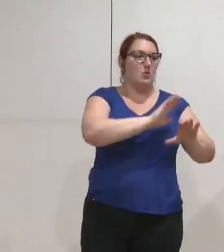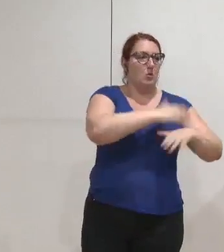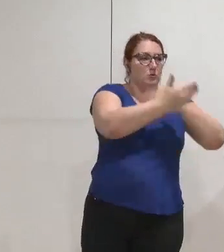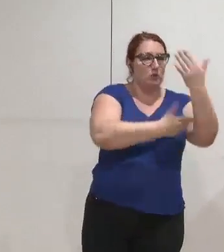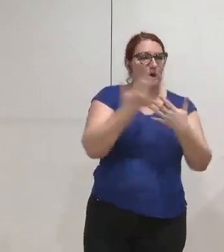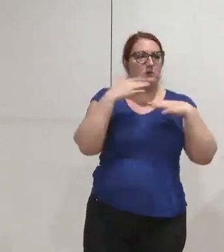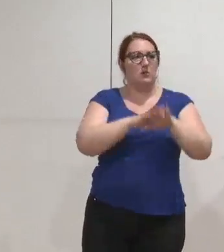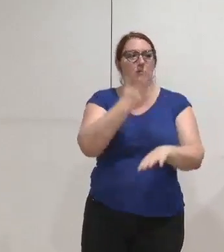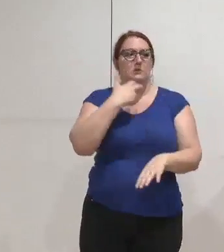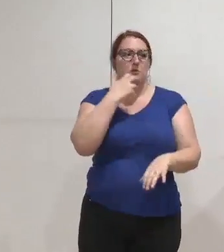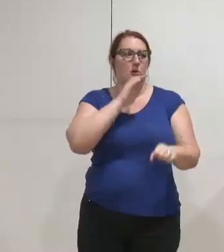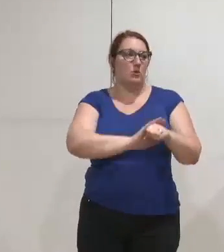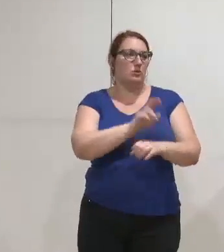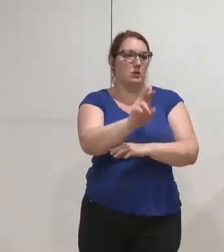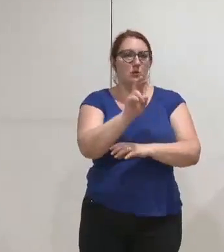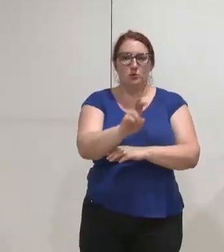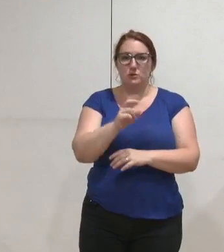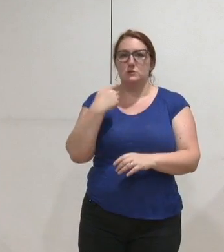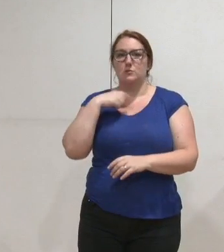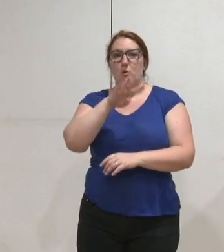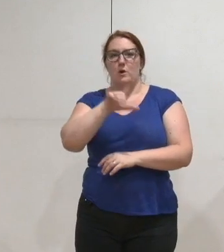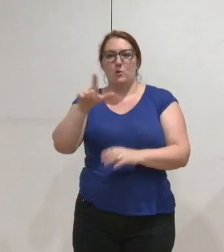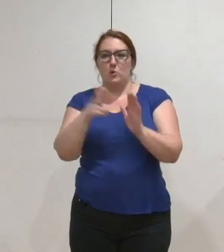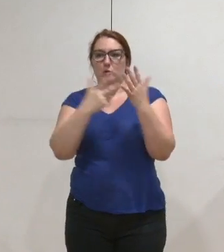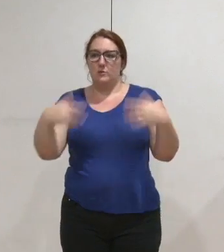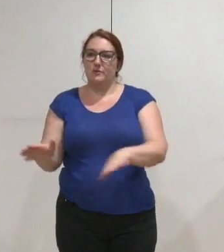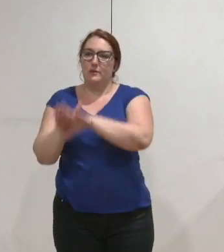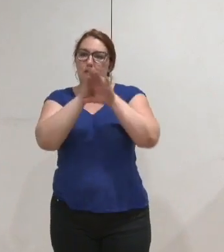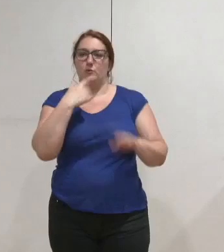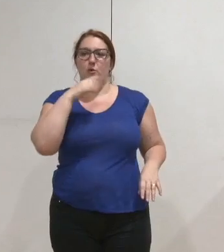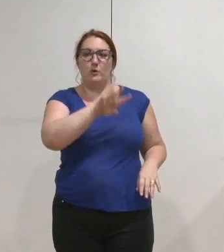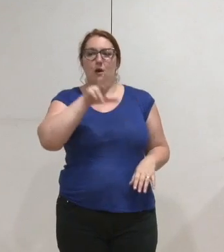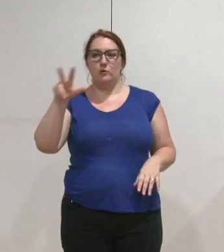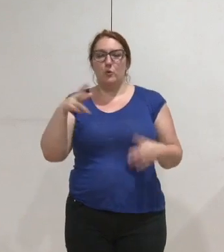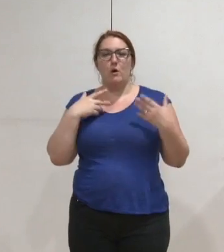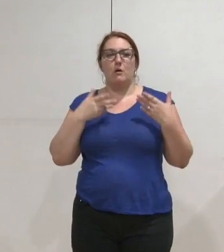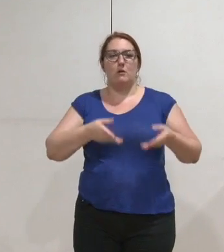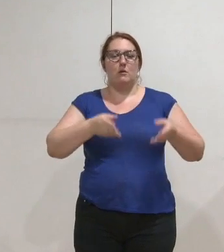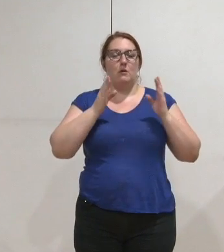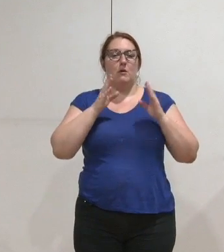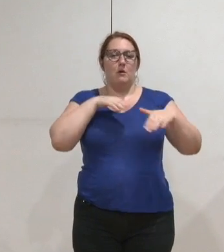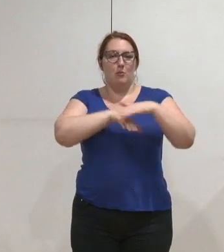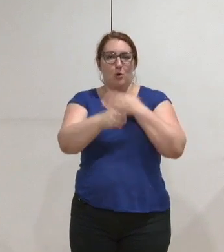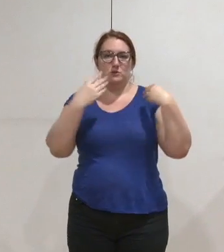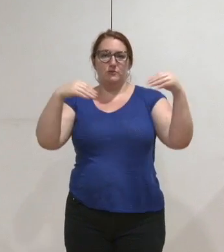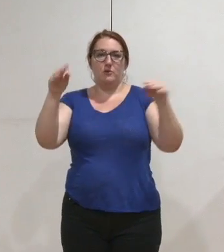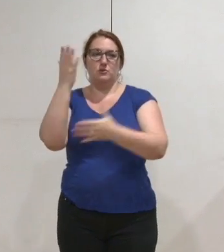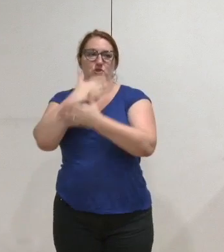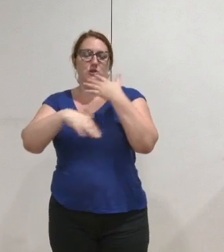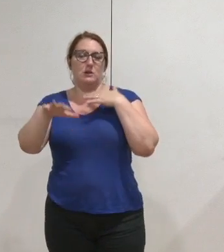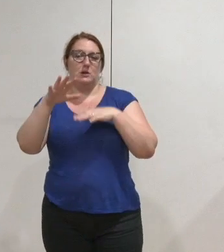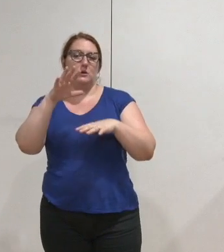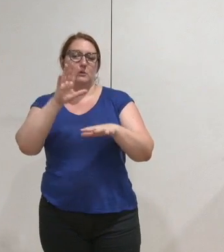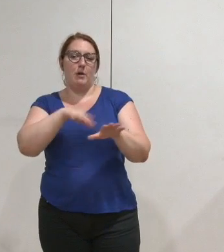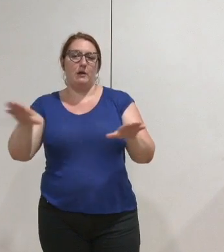progrès rassemblement citoyen de la gauche et écologie la 42 est adoptée la 43 c'est des ventes de boxes dans le parking de l'Arlequin qui ne prend pas part au